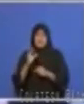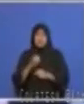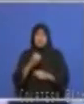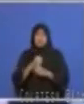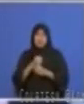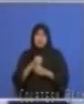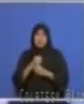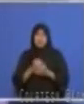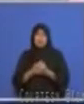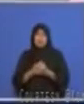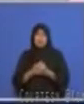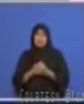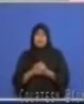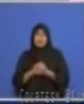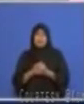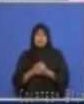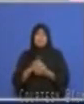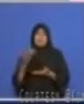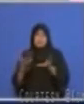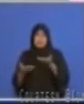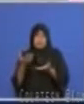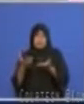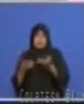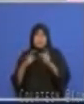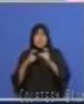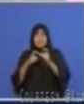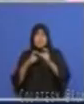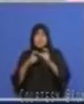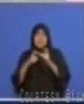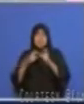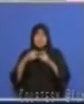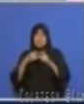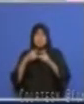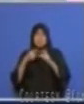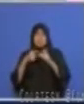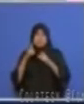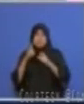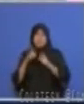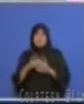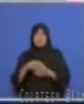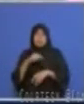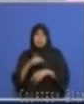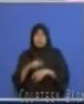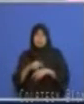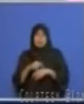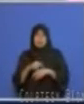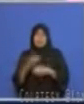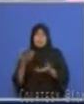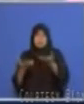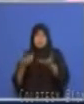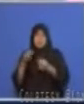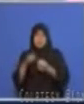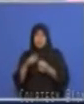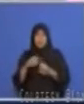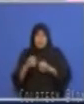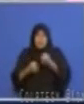ekspor dengan mempertimbangkan Sisi ekologisnya keseimbangan juga kita harus pertimbangkan di situ saya rasa seperti itu yang